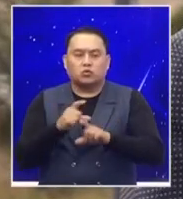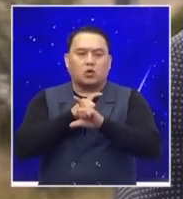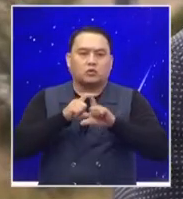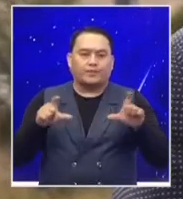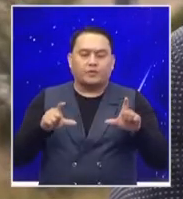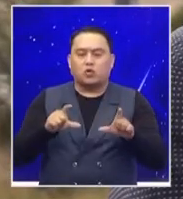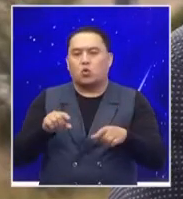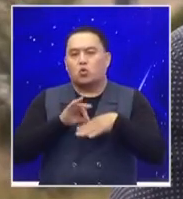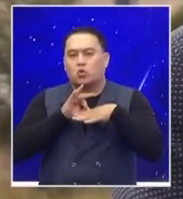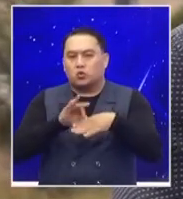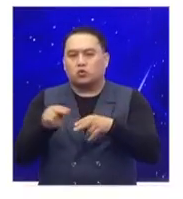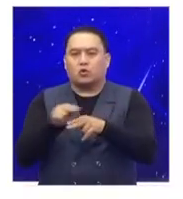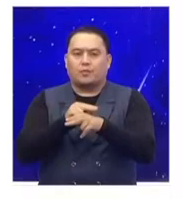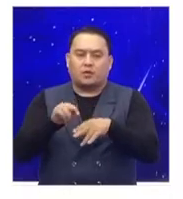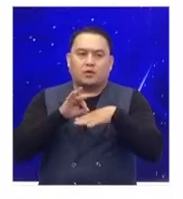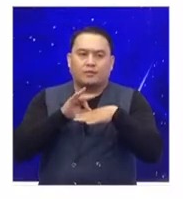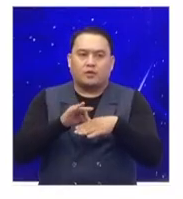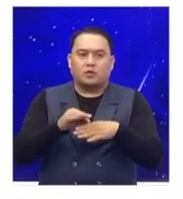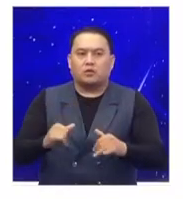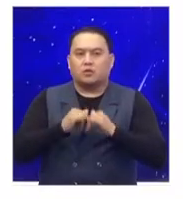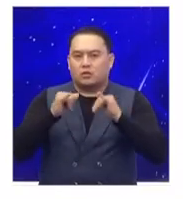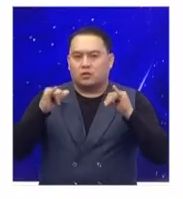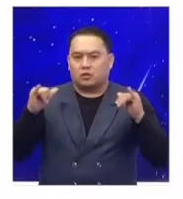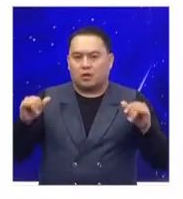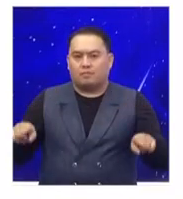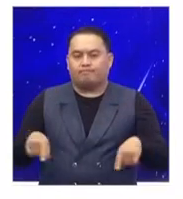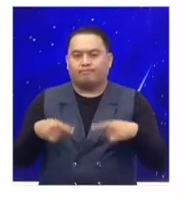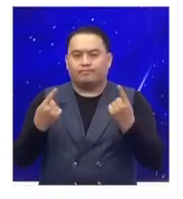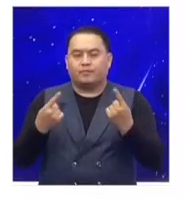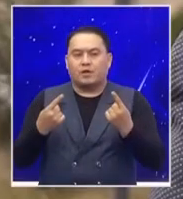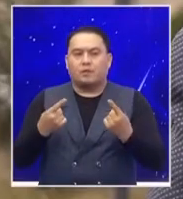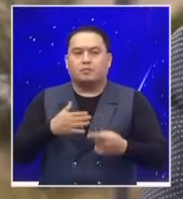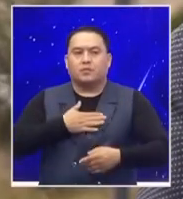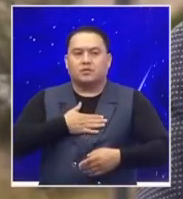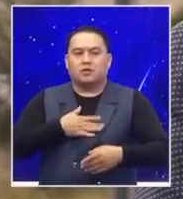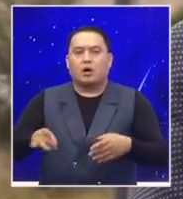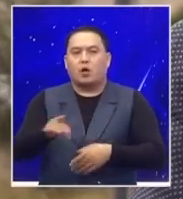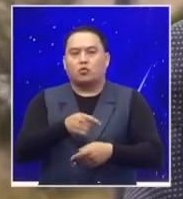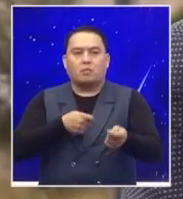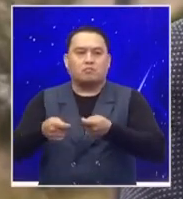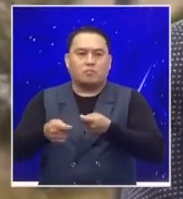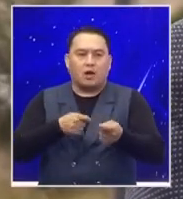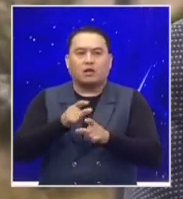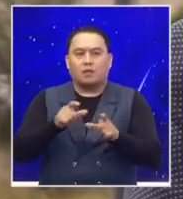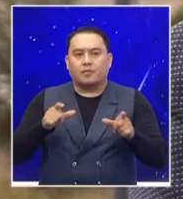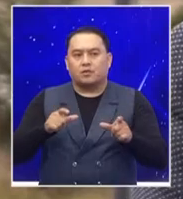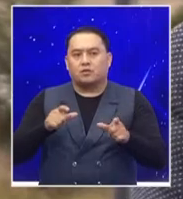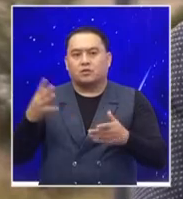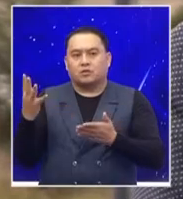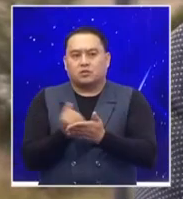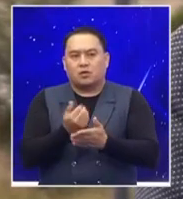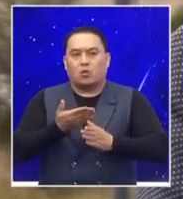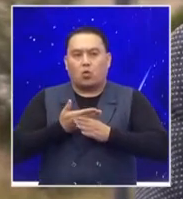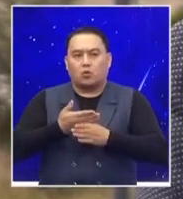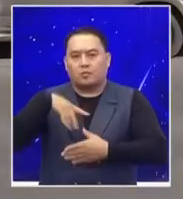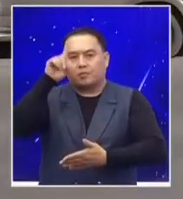нысандар күрделі жөндеуден өтіп жатыр. Өркендеп келе жатыр. Оны біз аудан басқарып отырған азаматтардың ұтымды істерінің